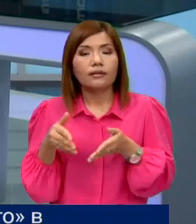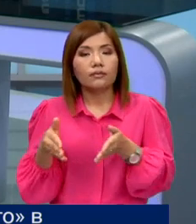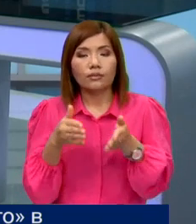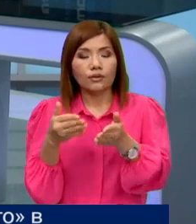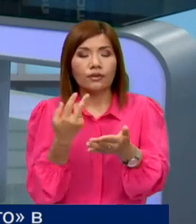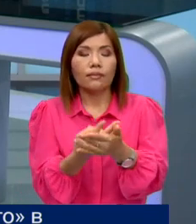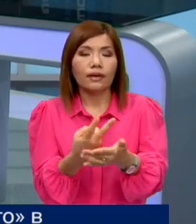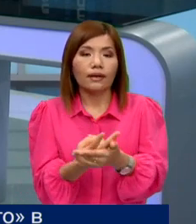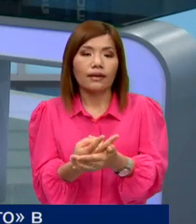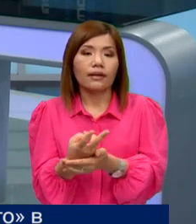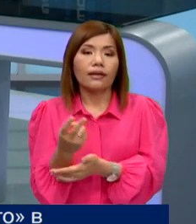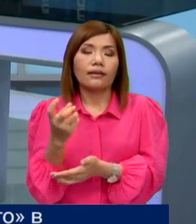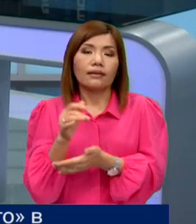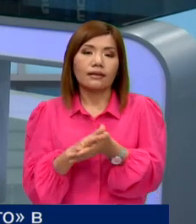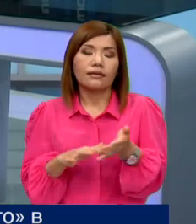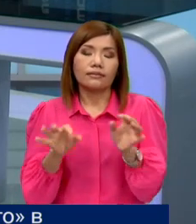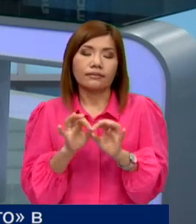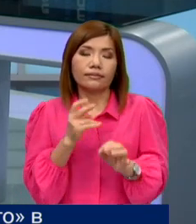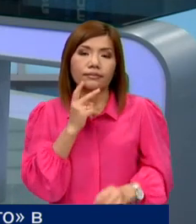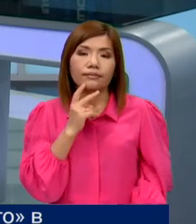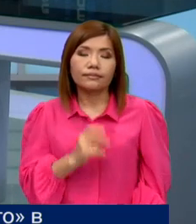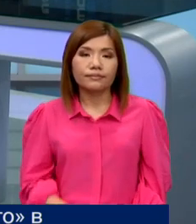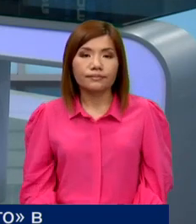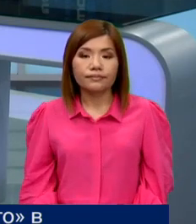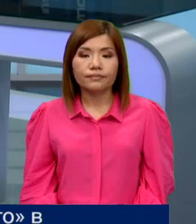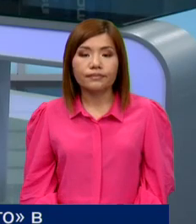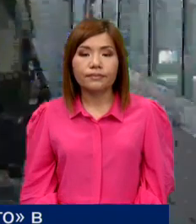обогащения. Дильмурат Муталипов обсудил эту тему с экспертами.